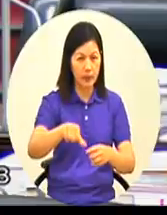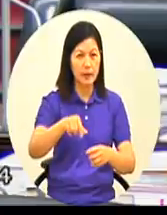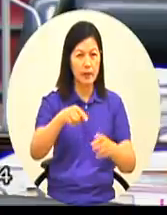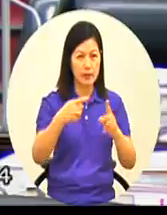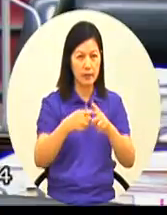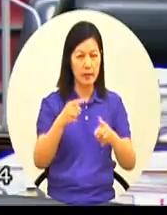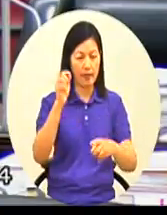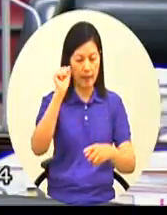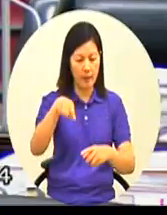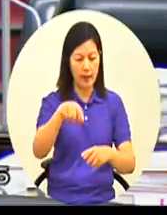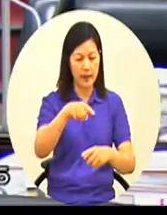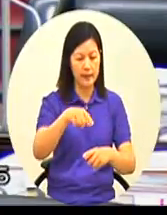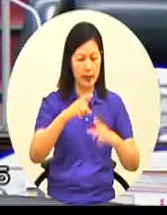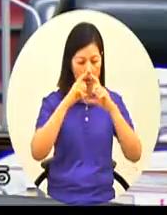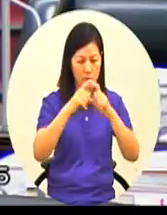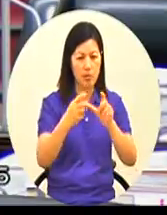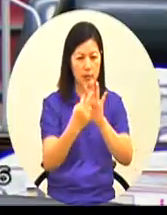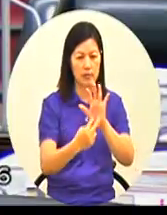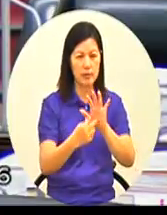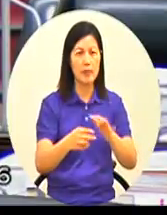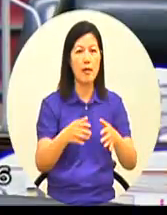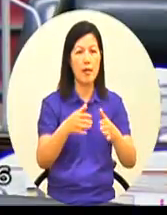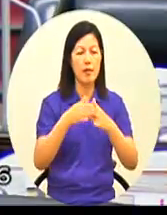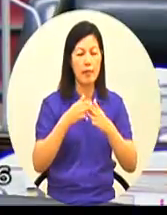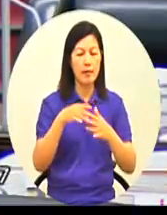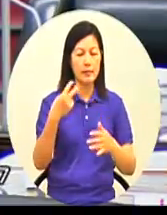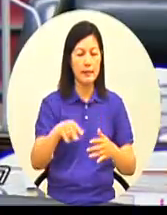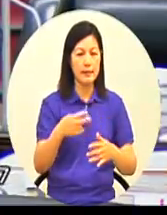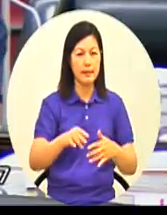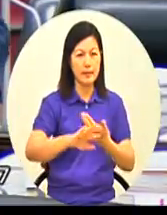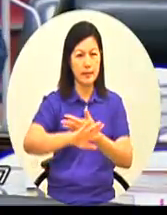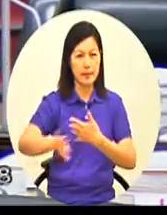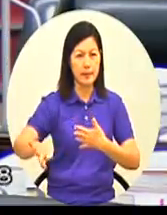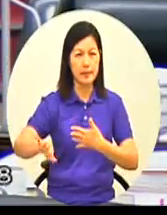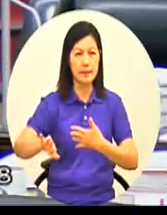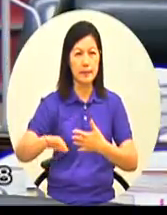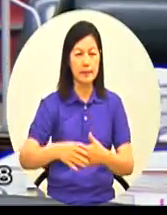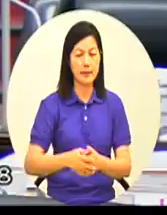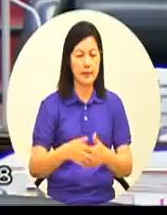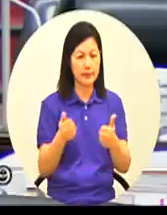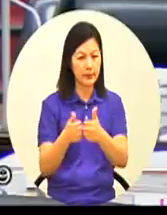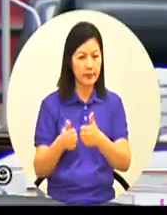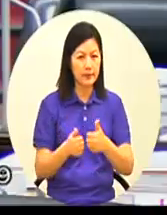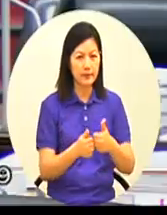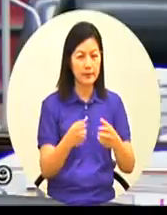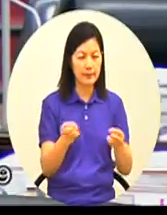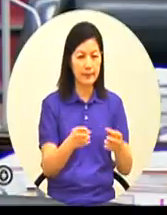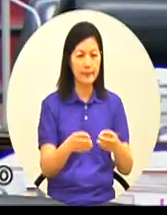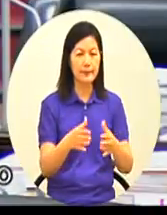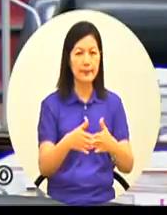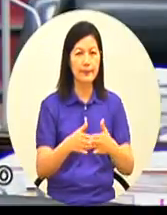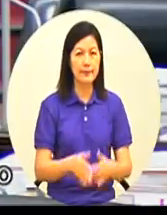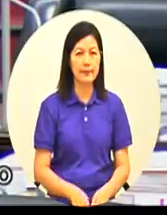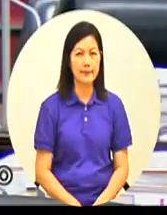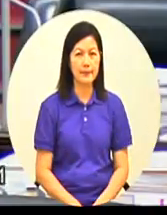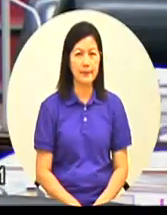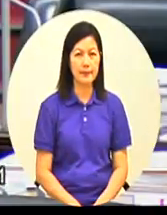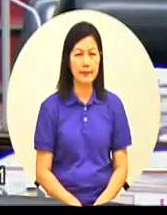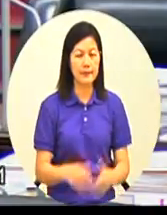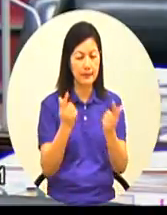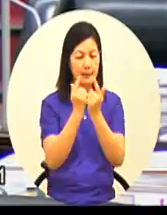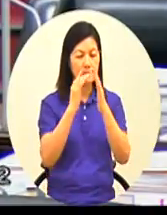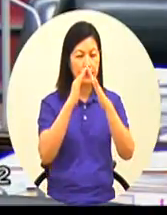他就需要去做回复，甚至是需要做其他的这些会议。那么台北